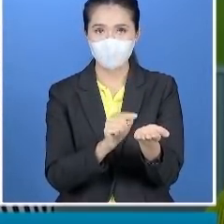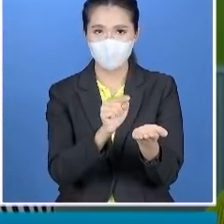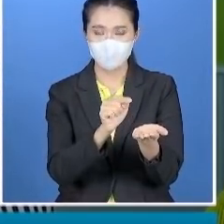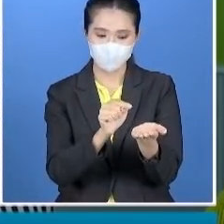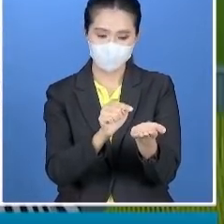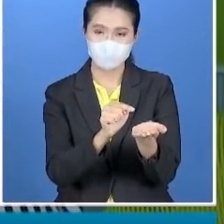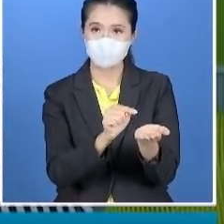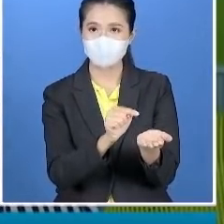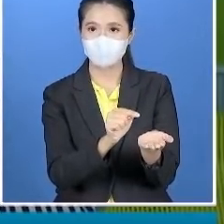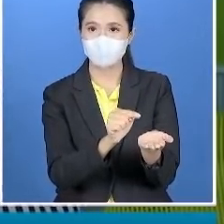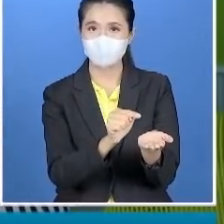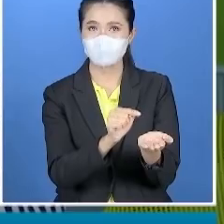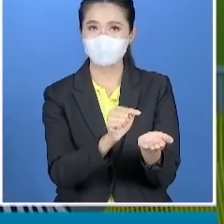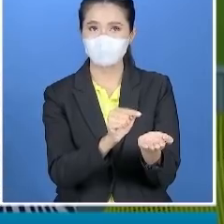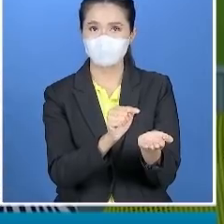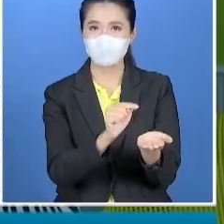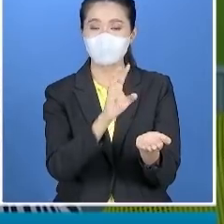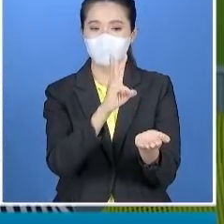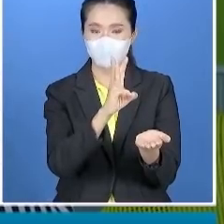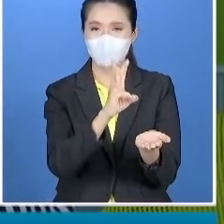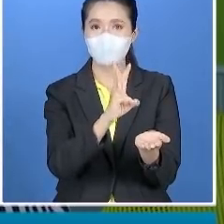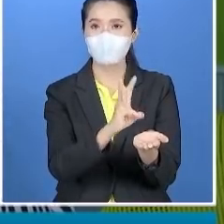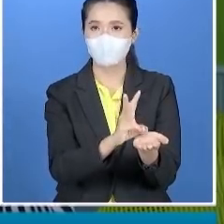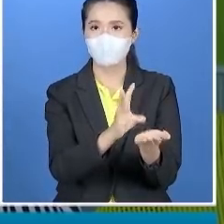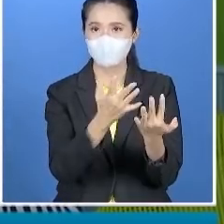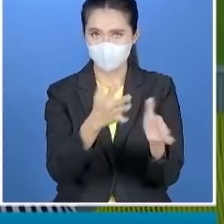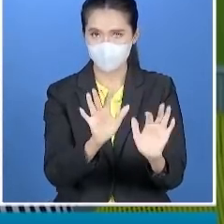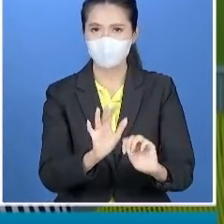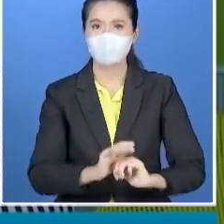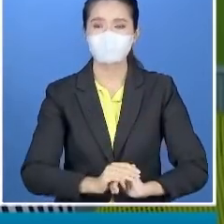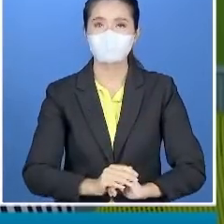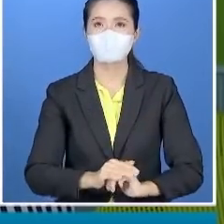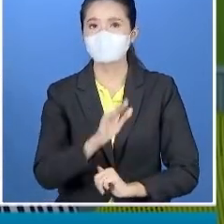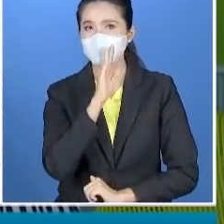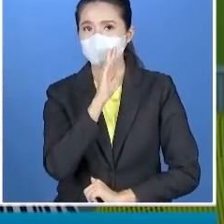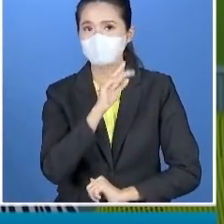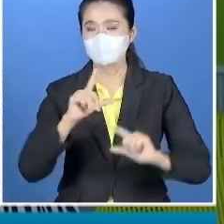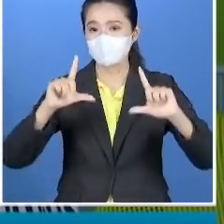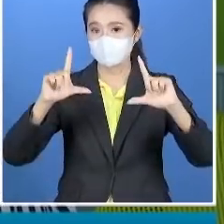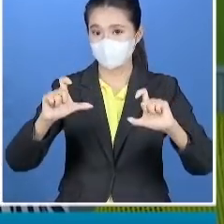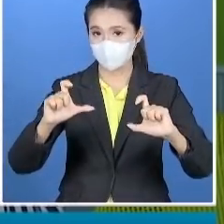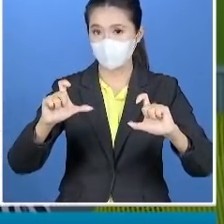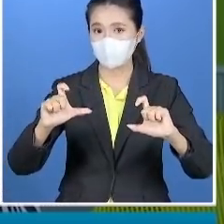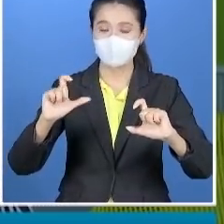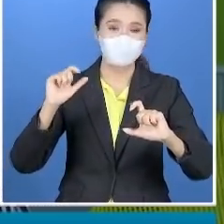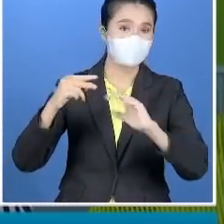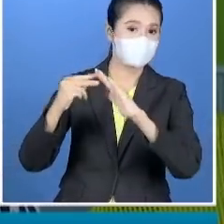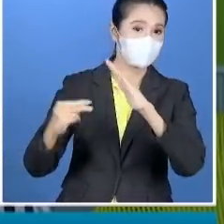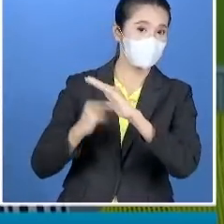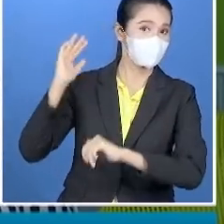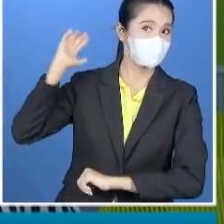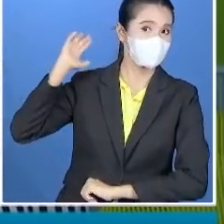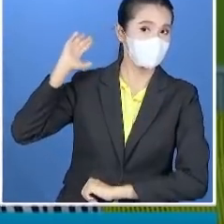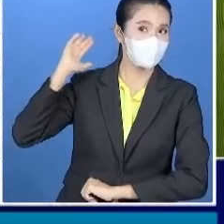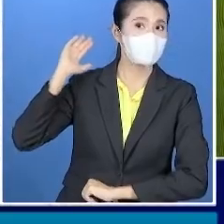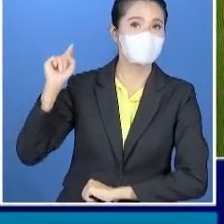คือตรงนี้เห็นตรงเนี้ยเป็น6แล้วนั้น6แล้วแหละถ้าเขาถ่ายรูปคู่ตรงแบ็คกราวด์เป็นสะพานนะ ก็คาดว่า